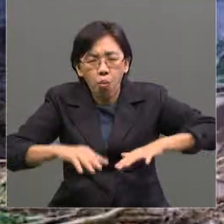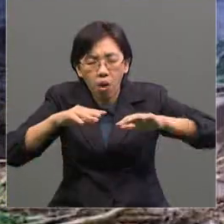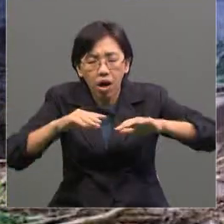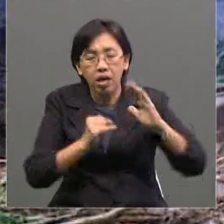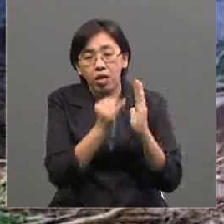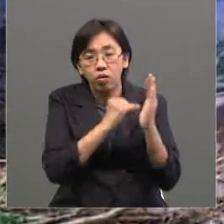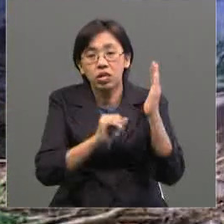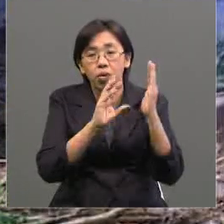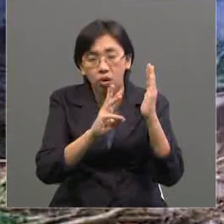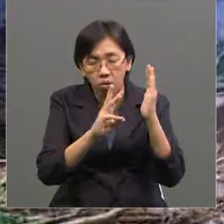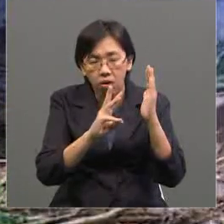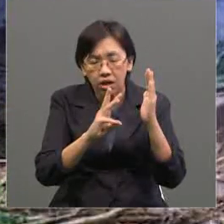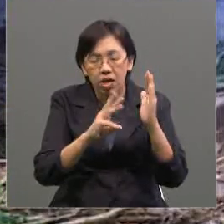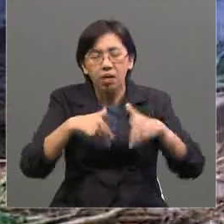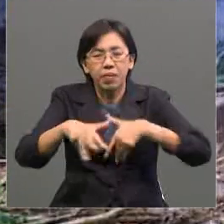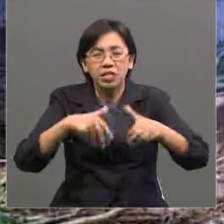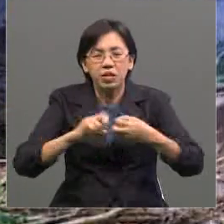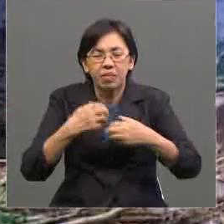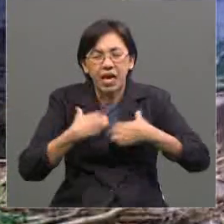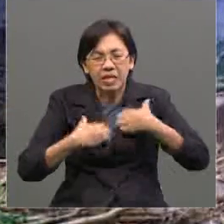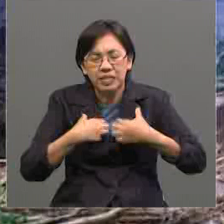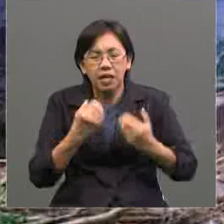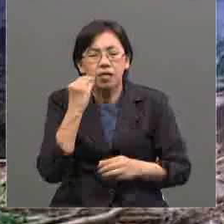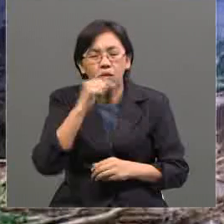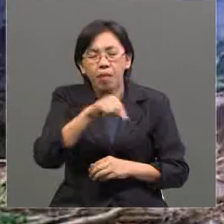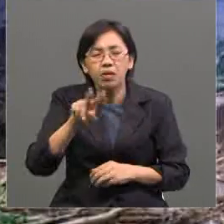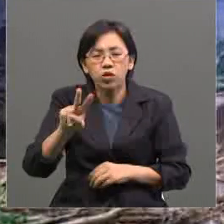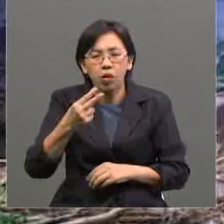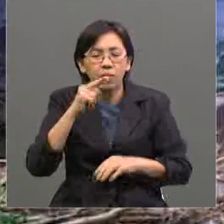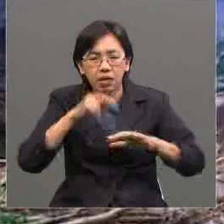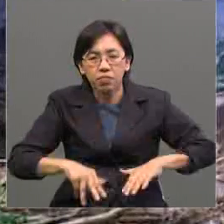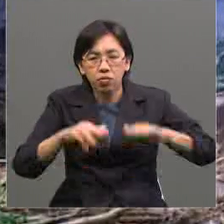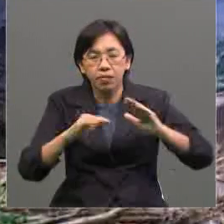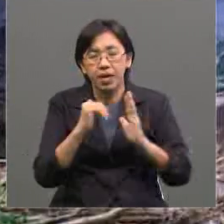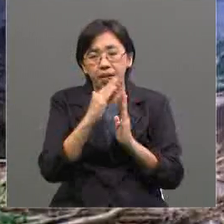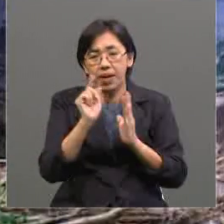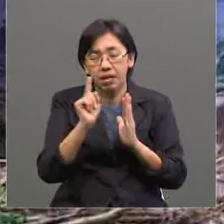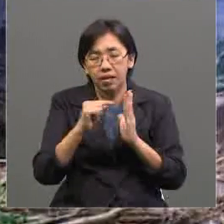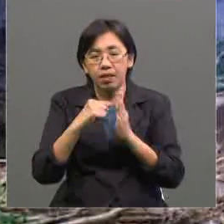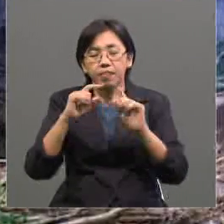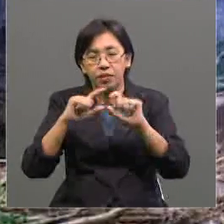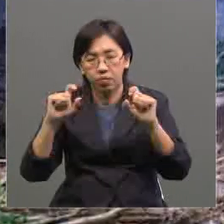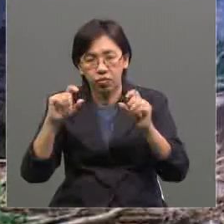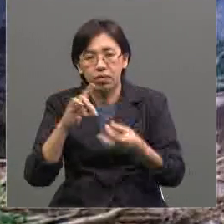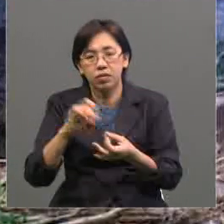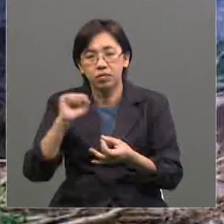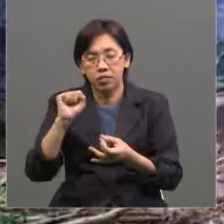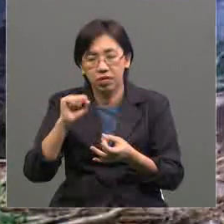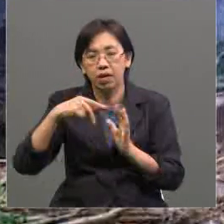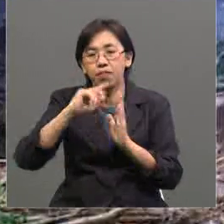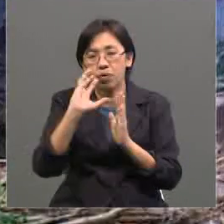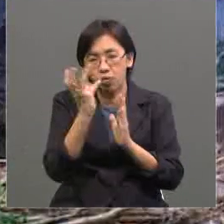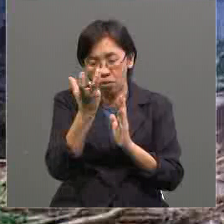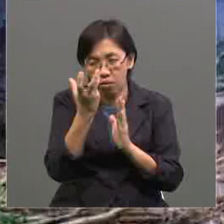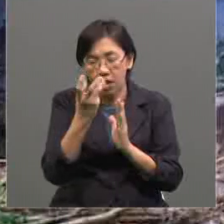ในพื้นที่ 6จังหวัดประชาชนได้รับผลกระทบอีก 20,000กว่าครัวเรือนโดยที่ภาคเหนือนะครับก็มีที่จังหวัดเพชรบูรณ์สุโขทัยและ